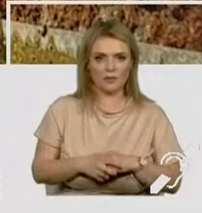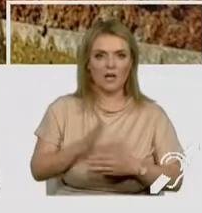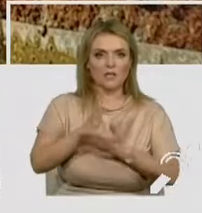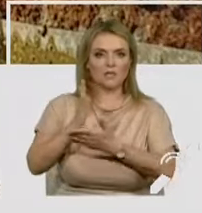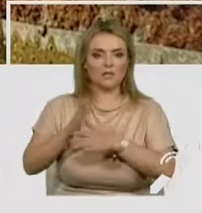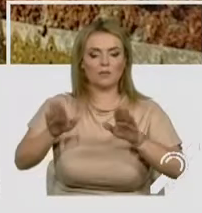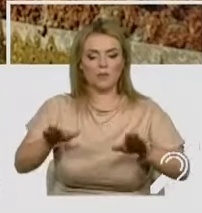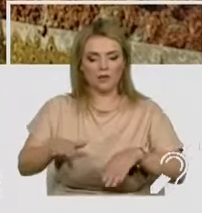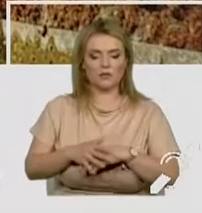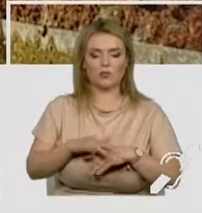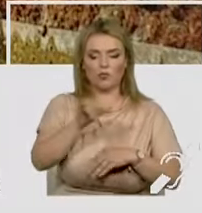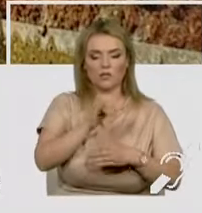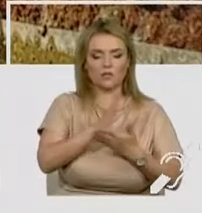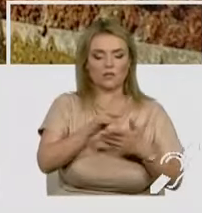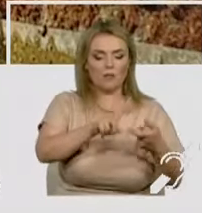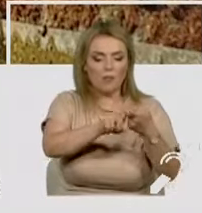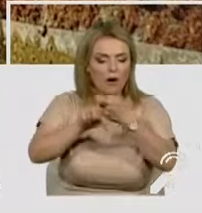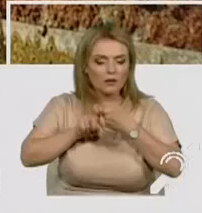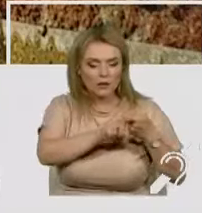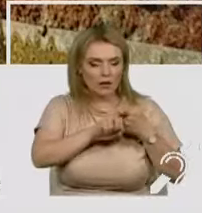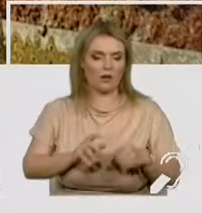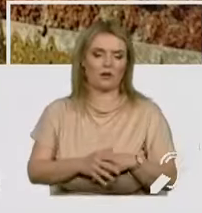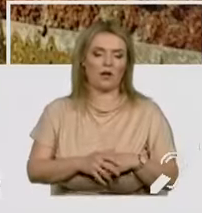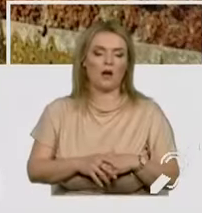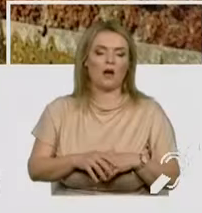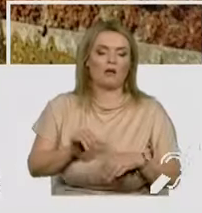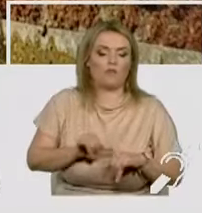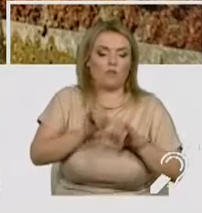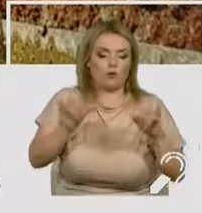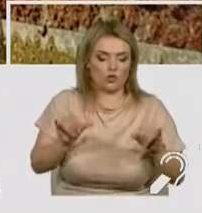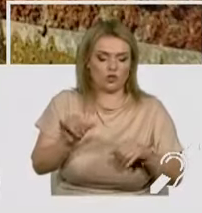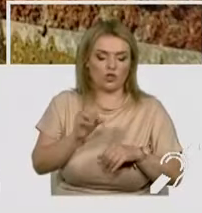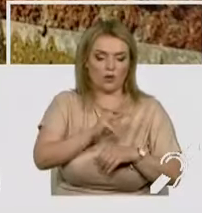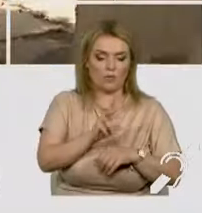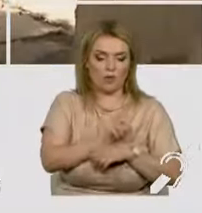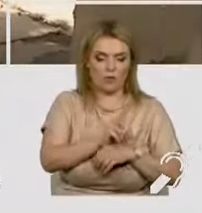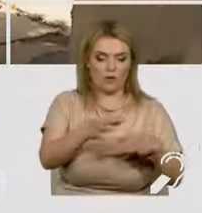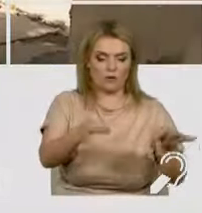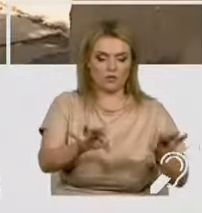și bacterii periculoase depășește chiar și de peste 10 ori norma admisă.